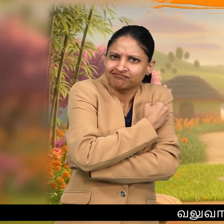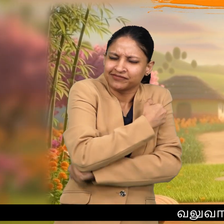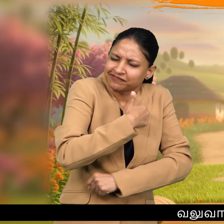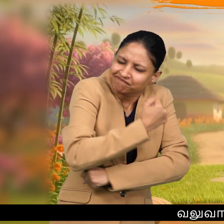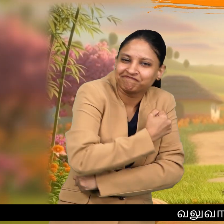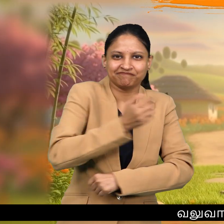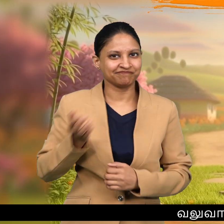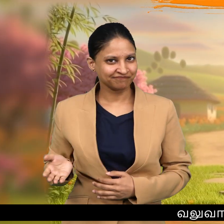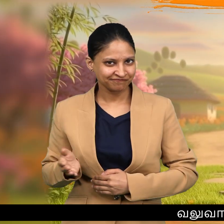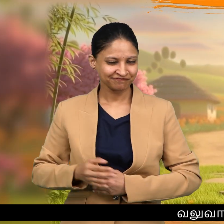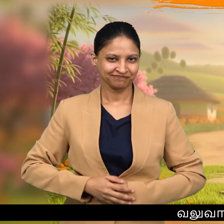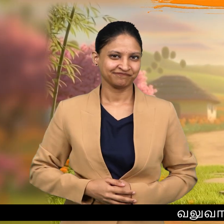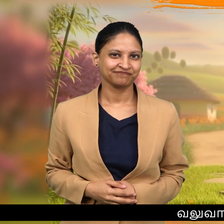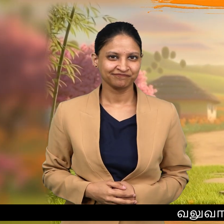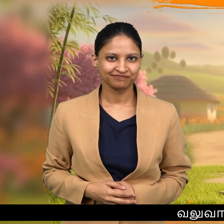வலுவாக அணைத்தாள்.